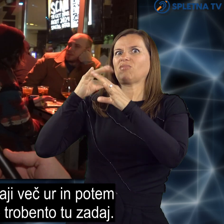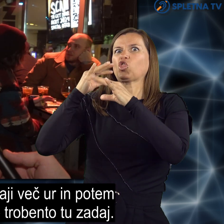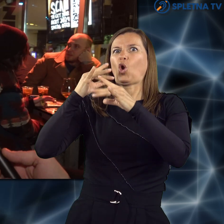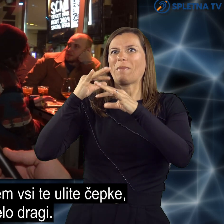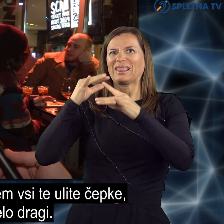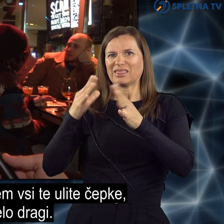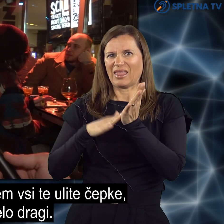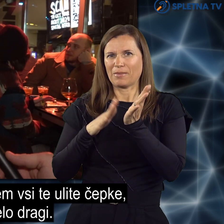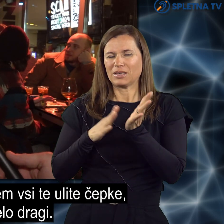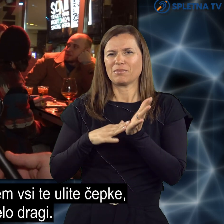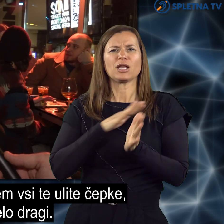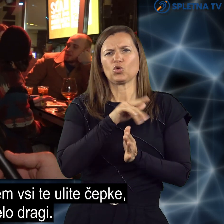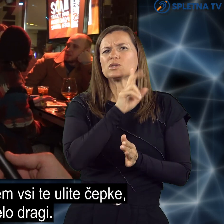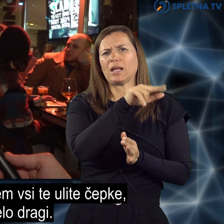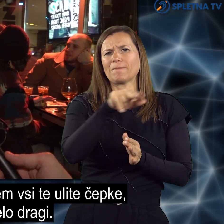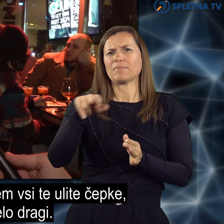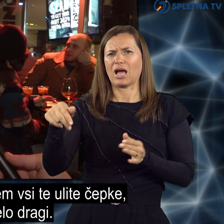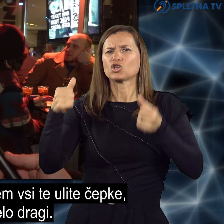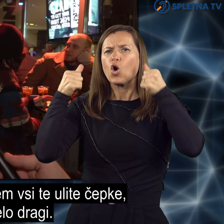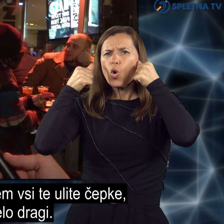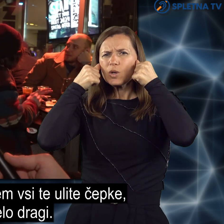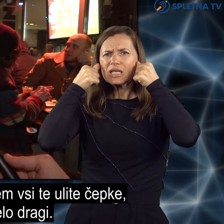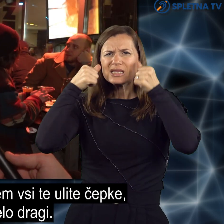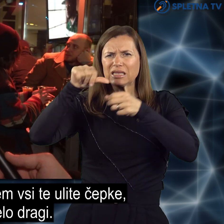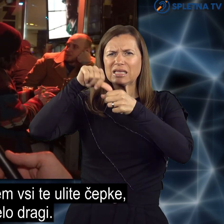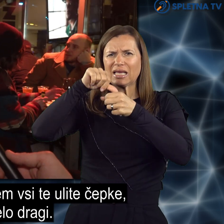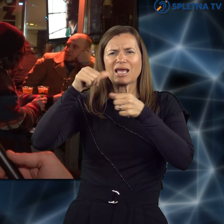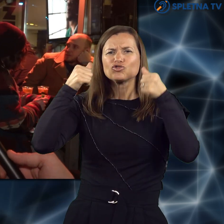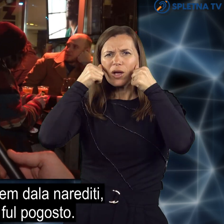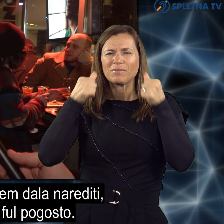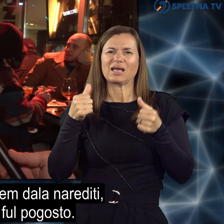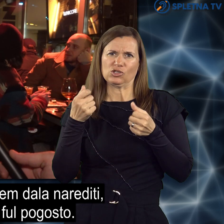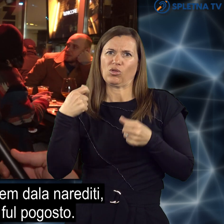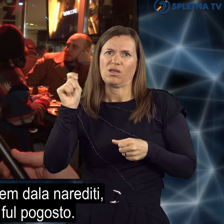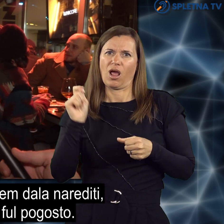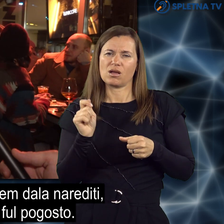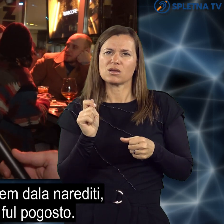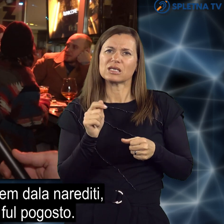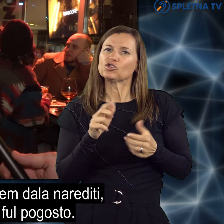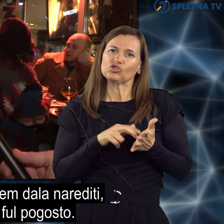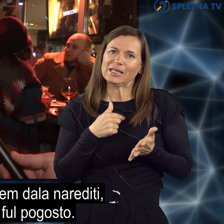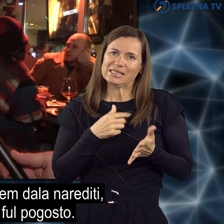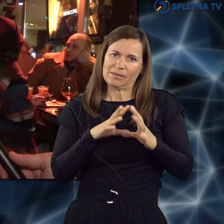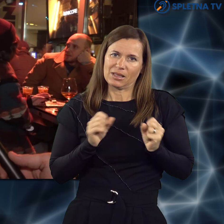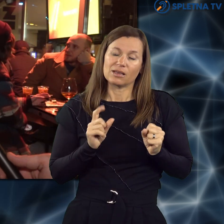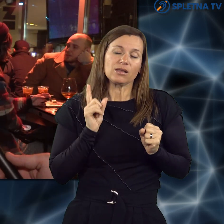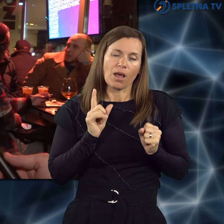zadaj, tako da imajo pol vsi te ulitke, čepke, ko so ful dragi, jaz jih še nisem dala narediti, ampak ja, ful